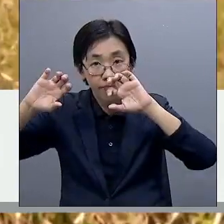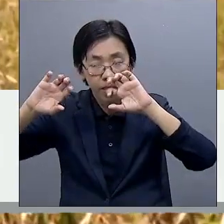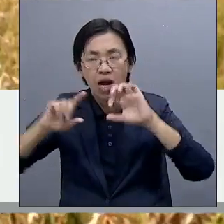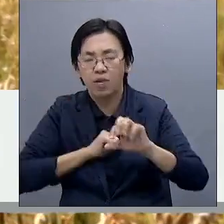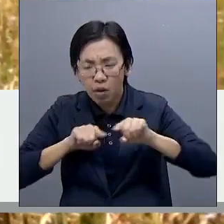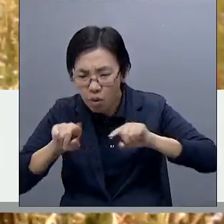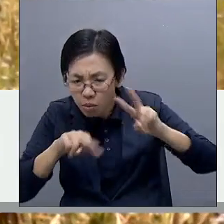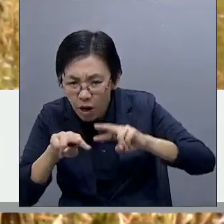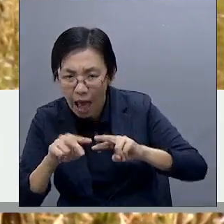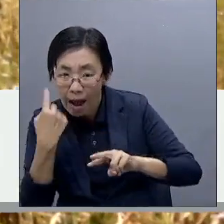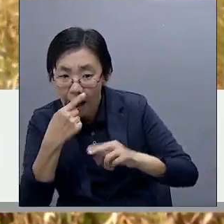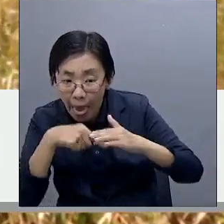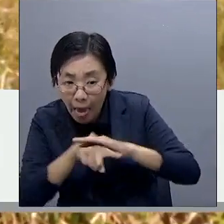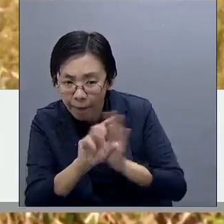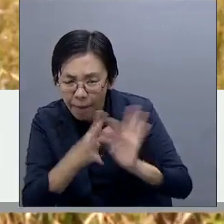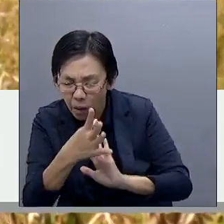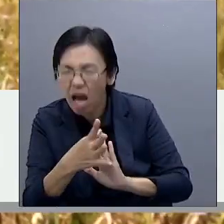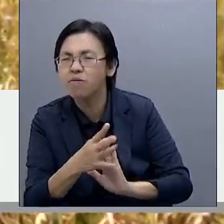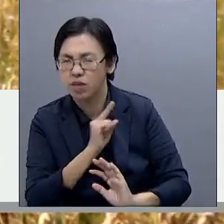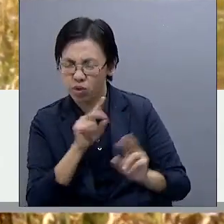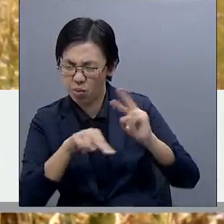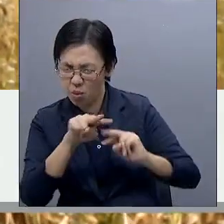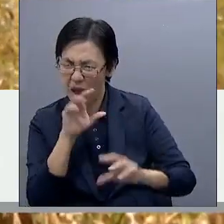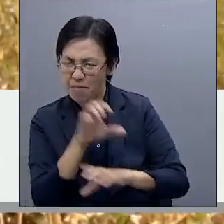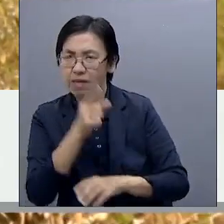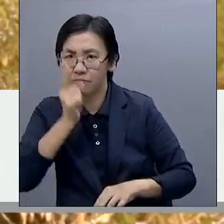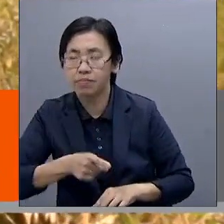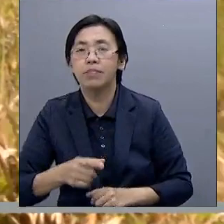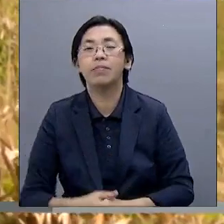คุมการลักลอบเผาให้ได้อย่างจริงจังค่ะ